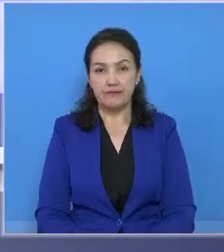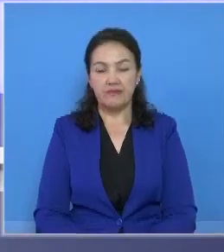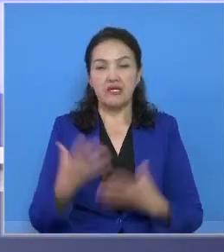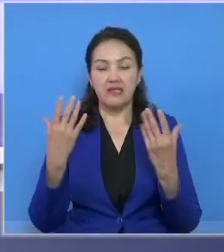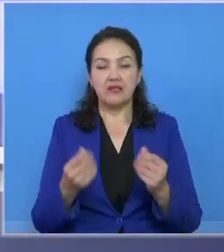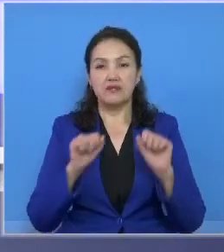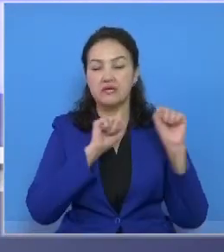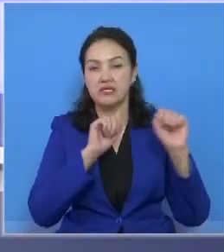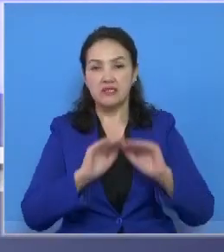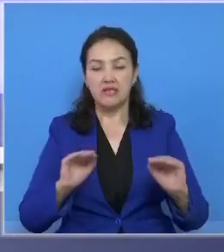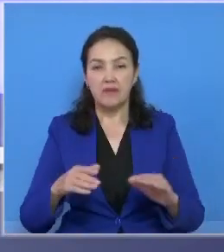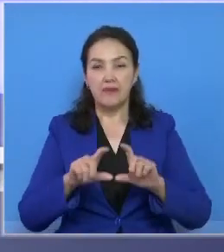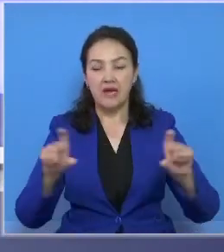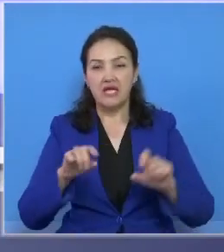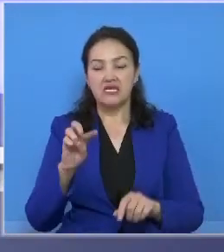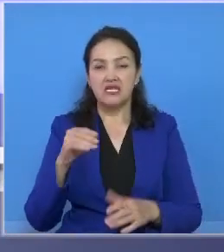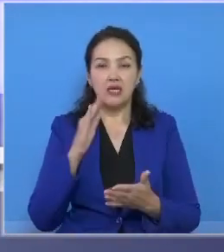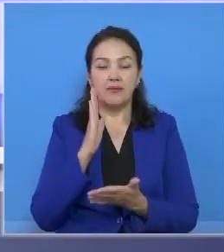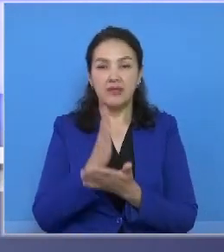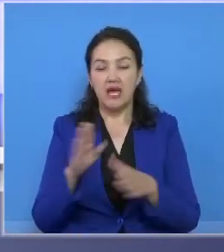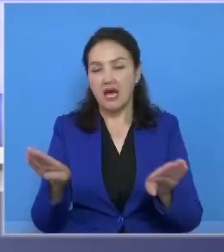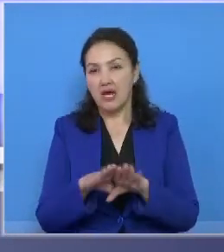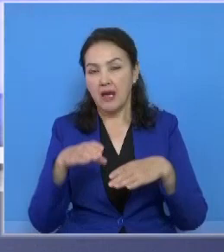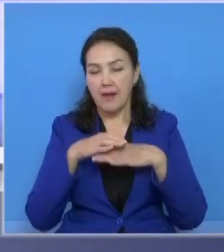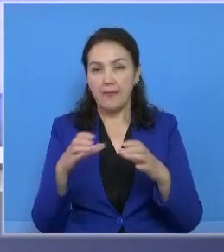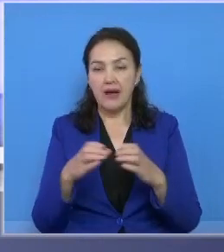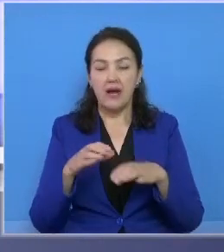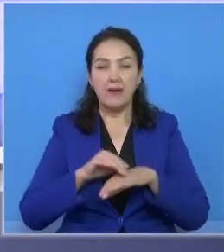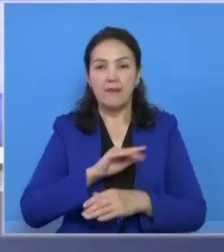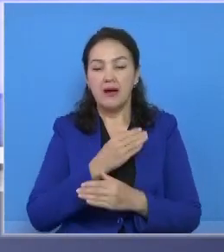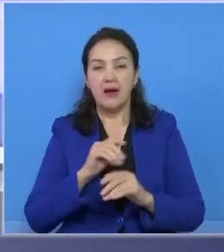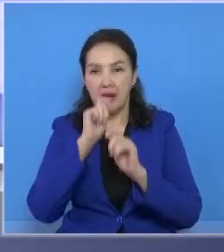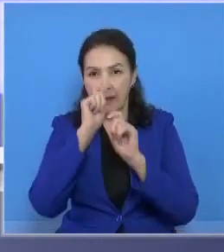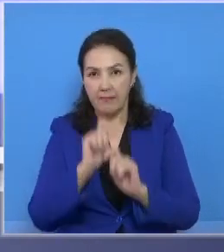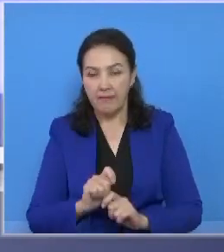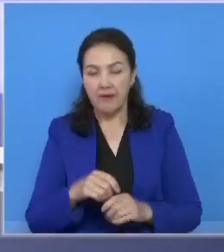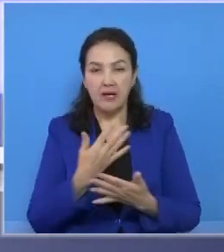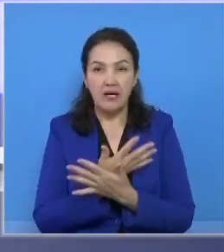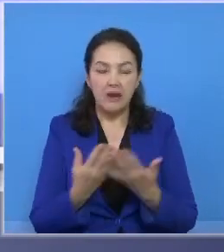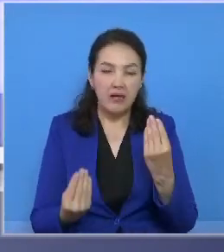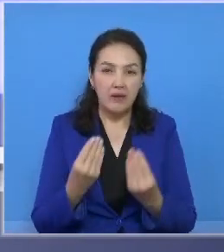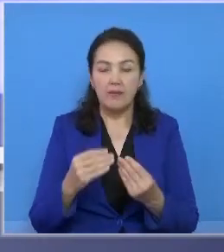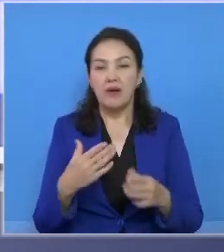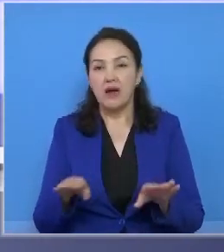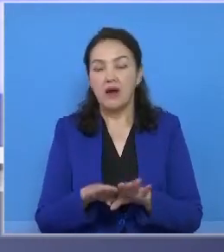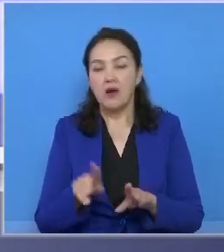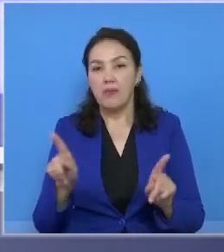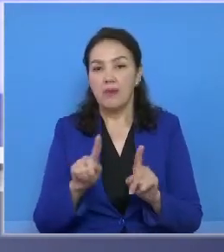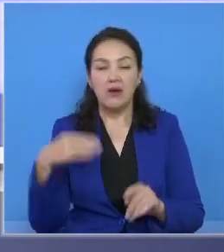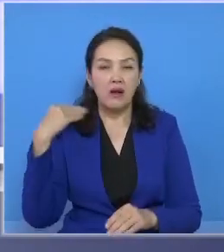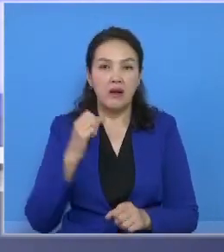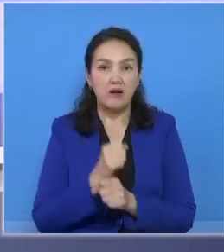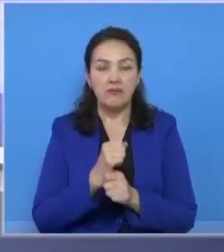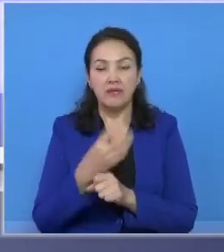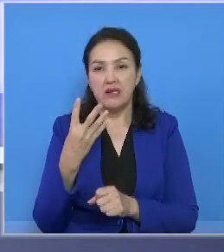Ко дню защиты детей в магазине «Зета» также прошла акция. Маленьким покупателям дарили подарки и развлекали аниматоры. Отметим, что в Актобе